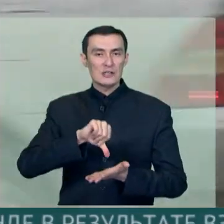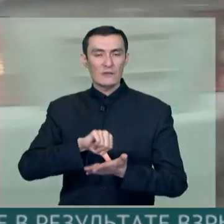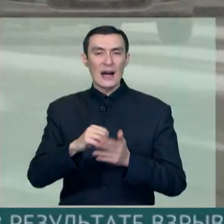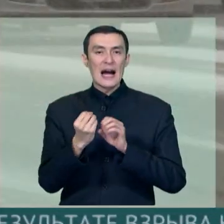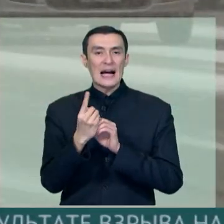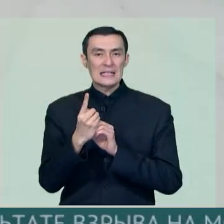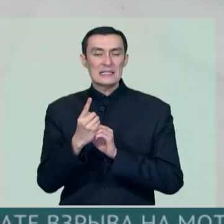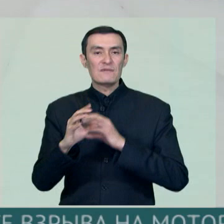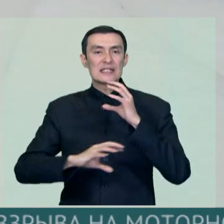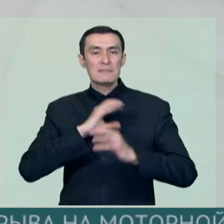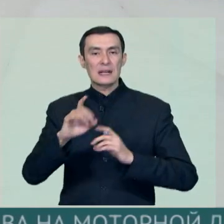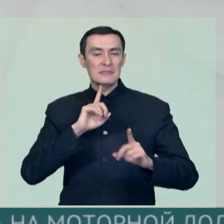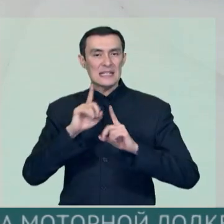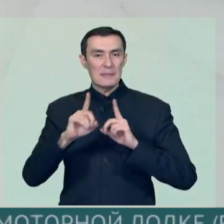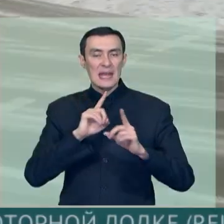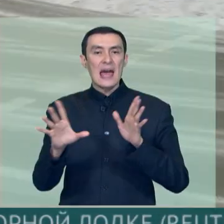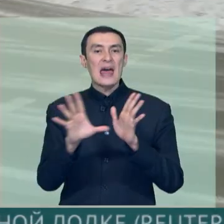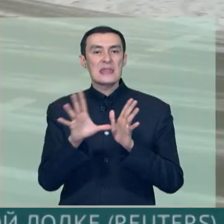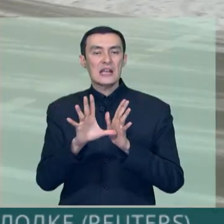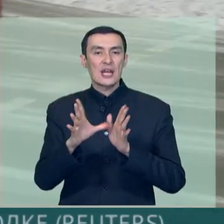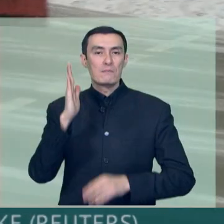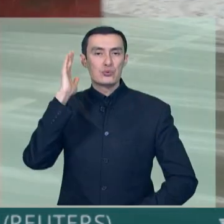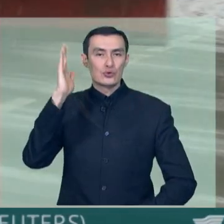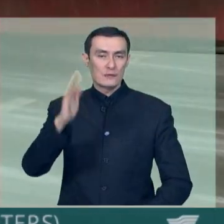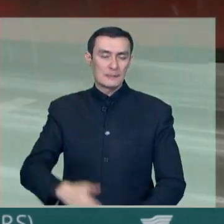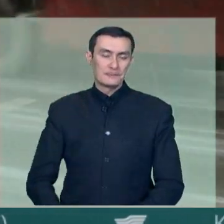в 11-м Всемирном саммите «Энергия будущего».